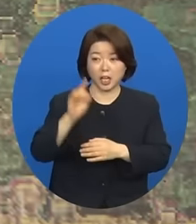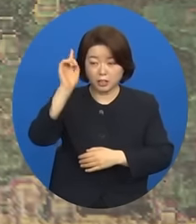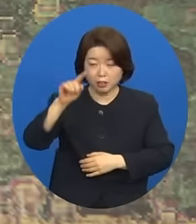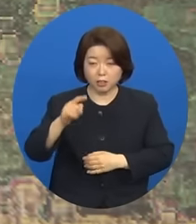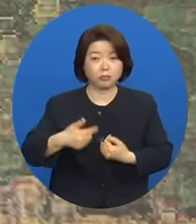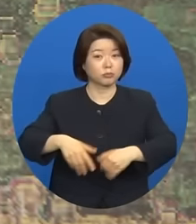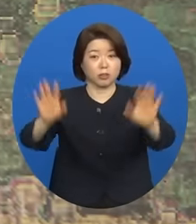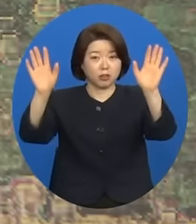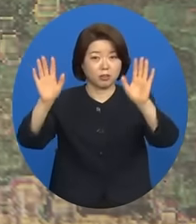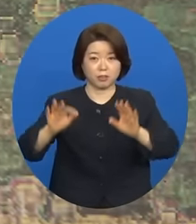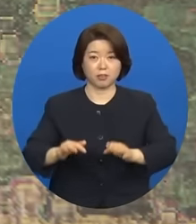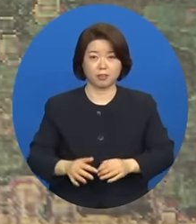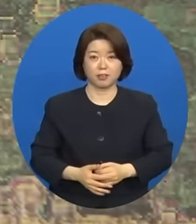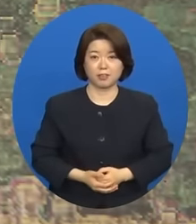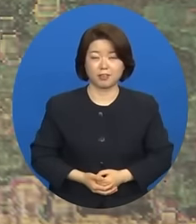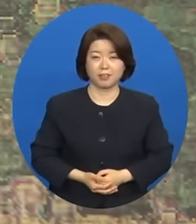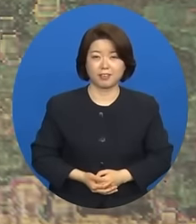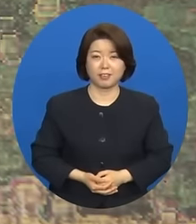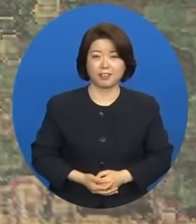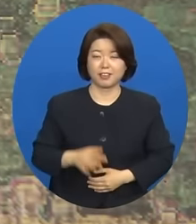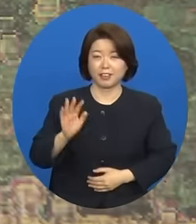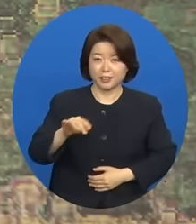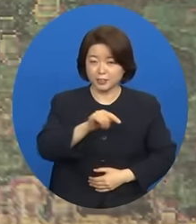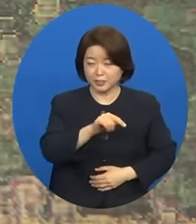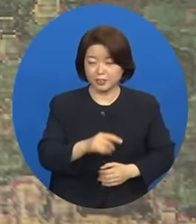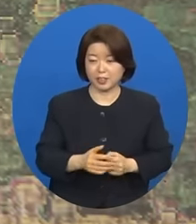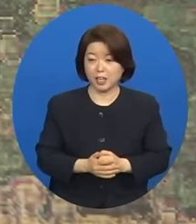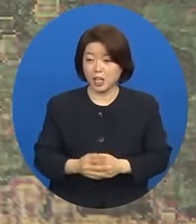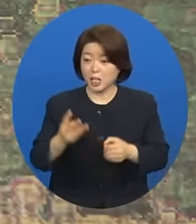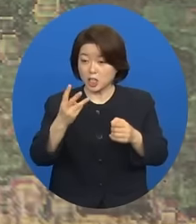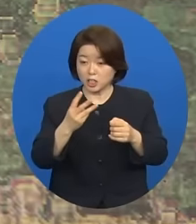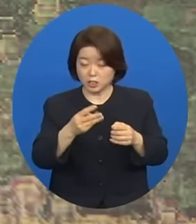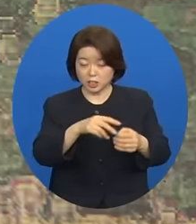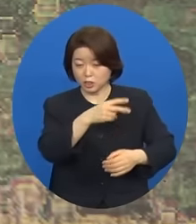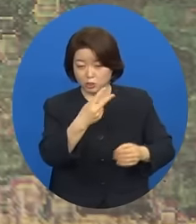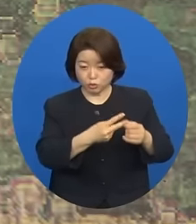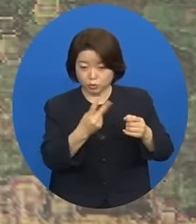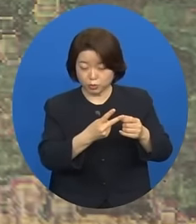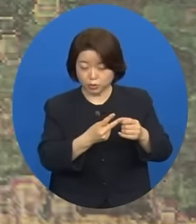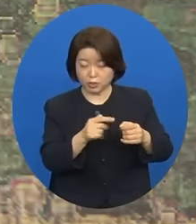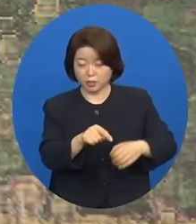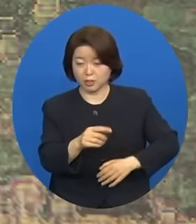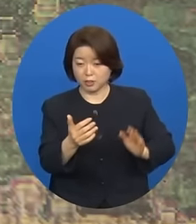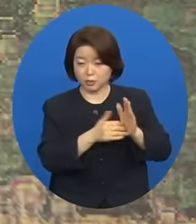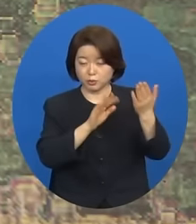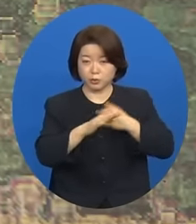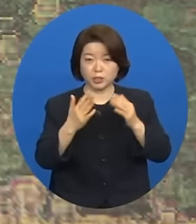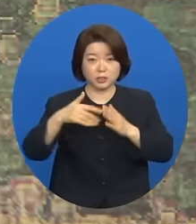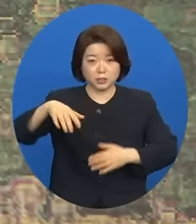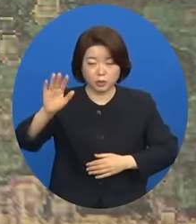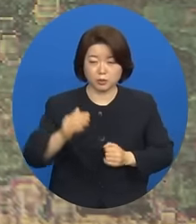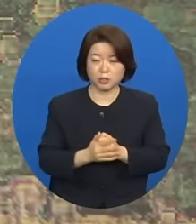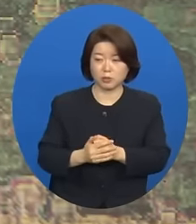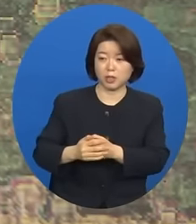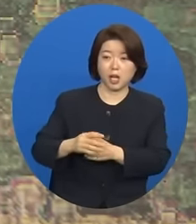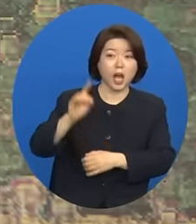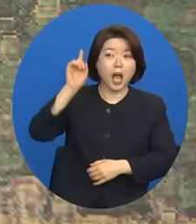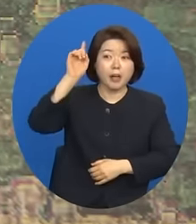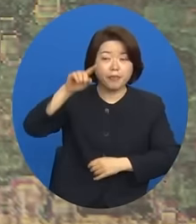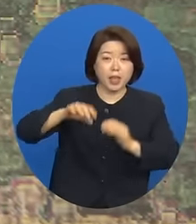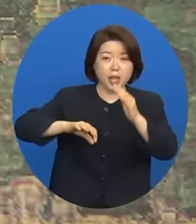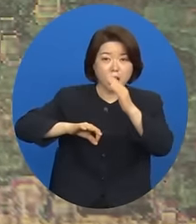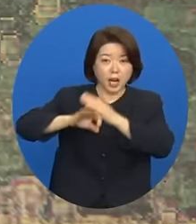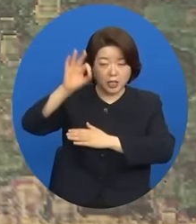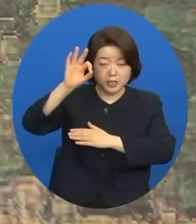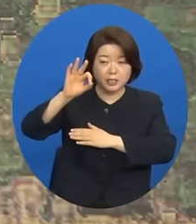거죠. 둘째 날 저녁 끝나고 가려고 하는데 내일 아침 파네라에서 만납시다. 딱 그러시네. 파네라는